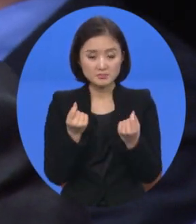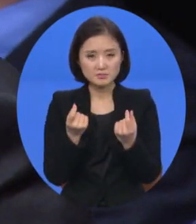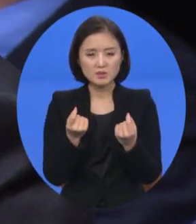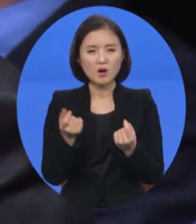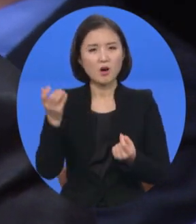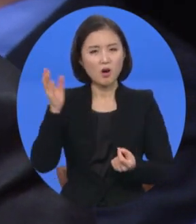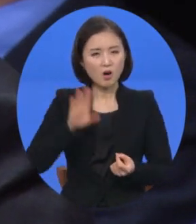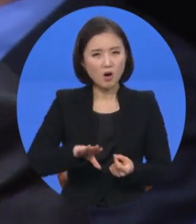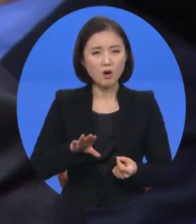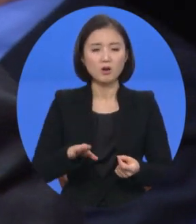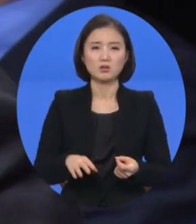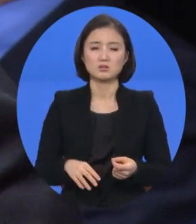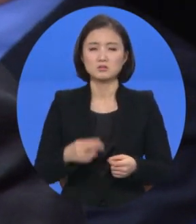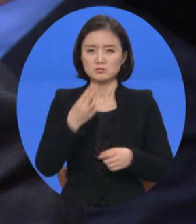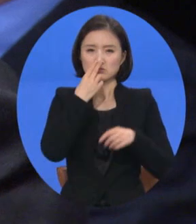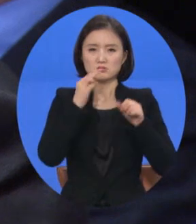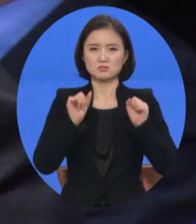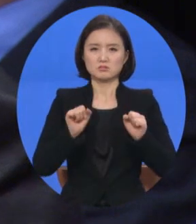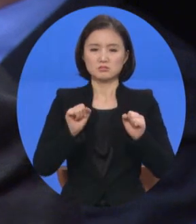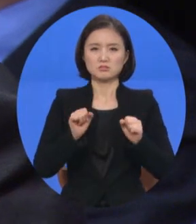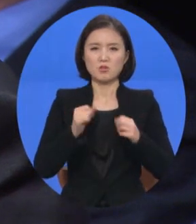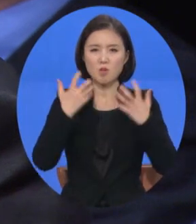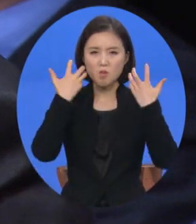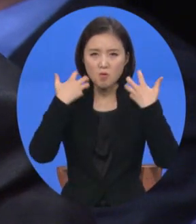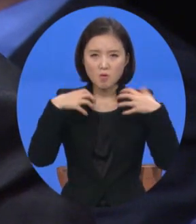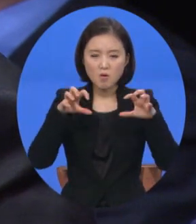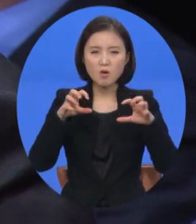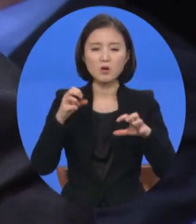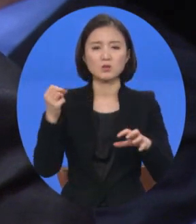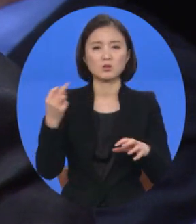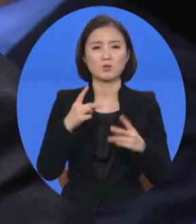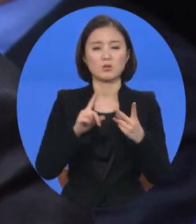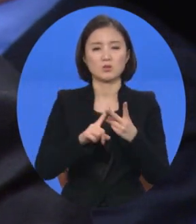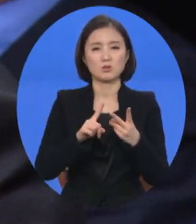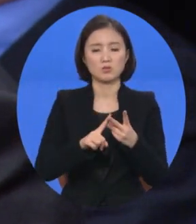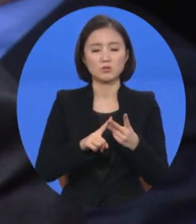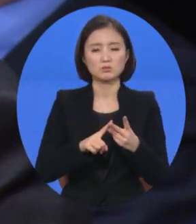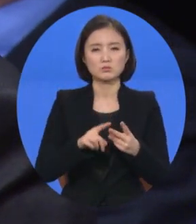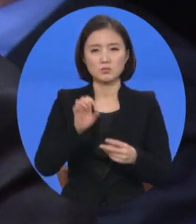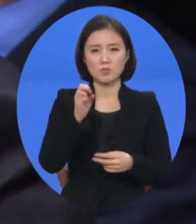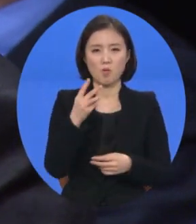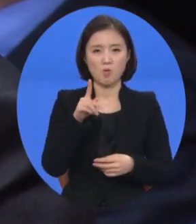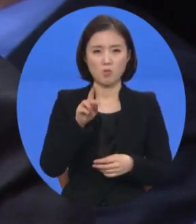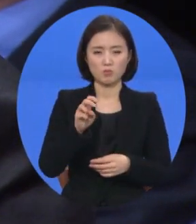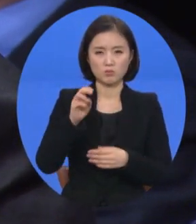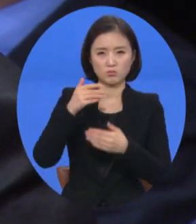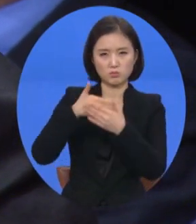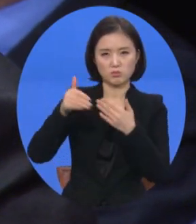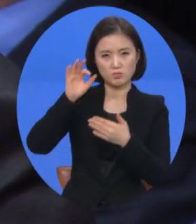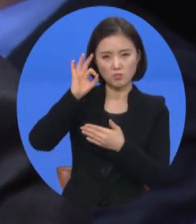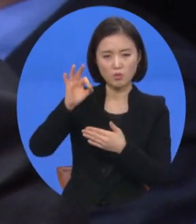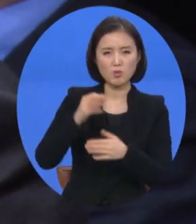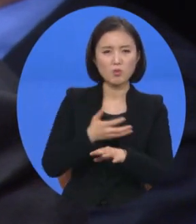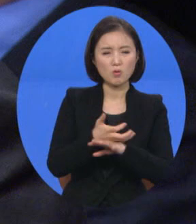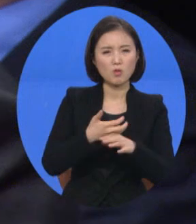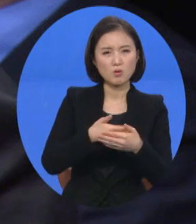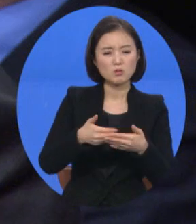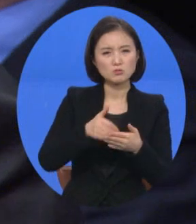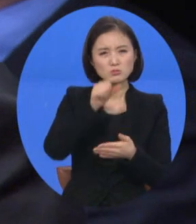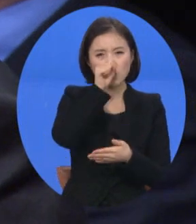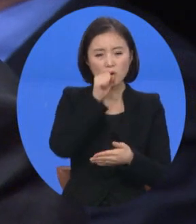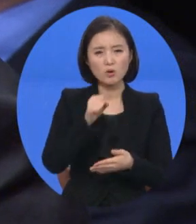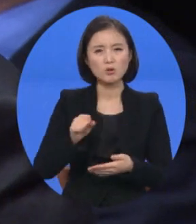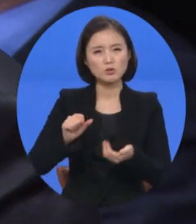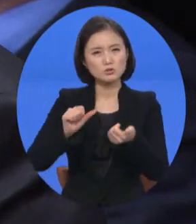보고 그렇게 돼야 될 같은데 이쪽은 어떤 이제 표범의 껍데기를 그린 그림이 또 어떤 계약을 의미한다